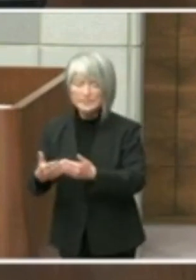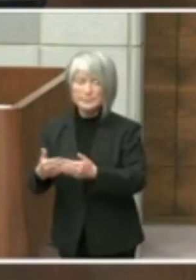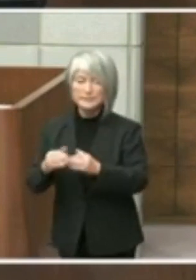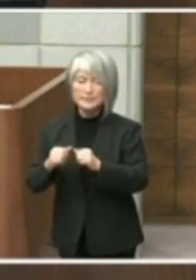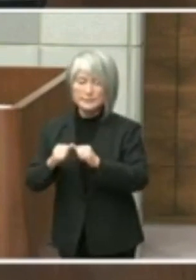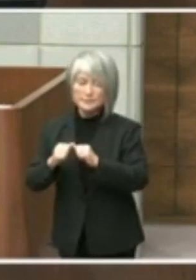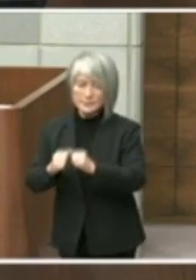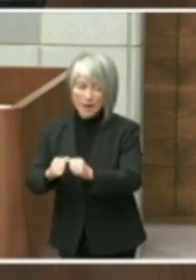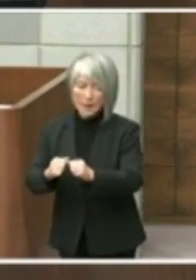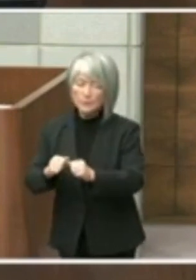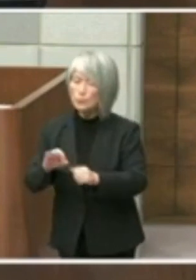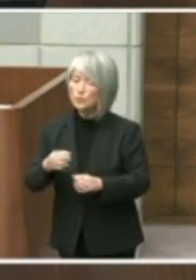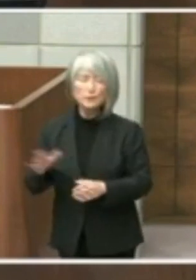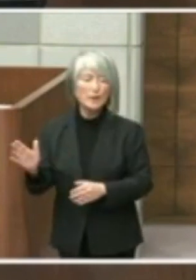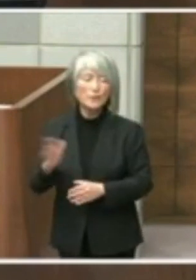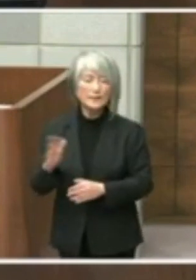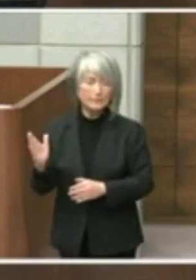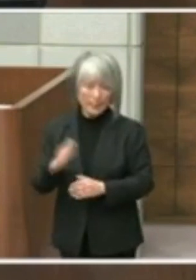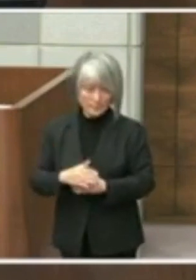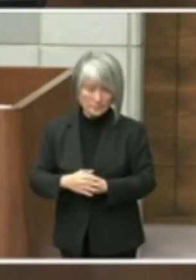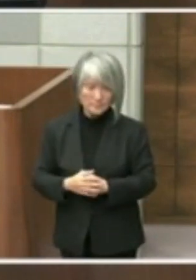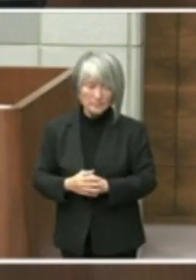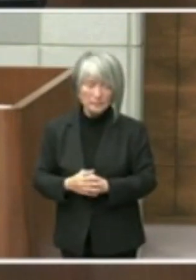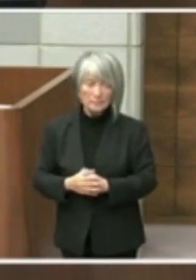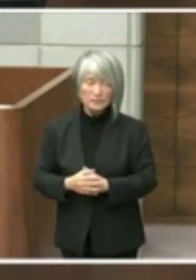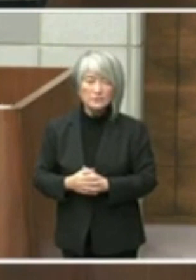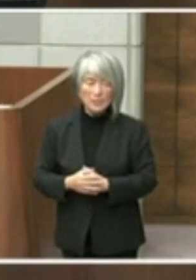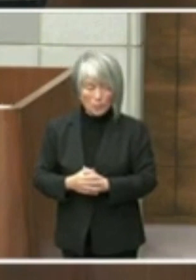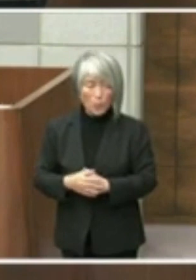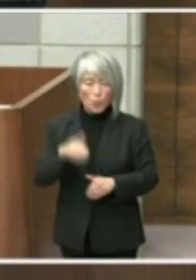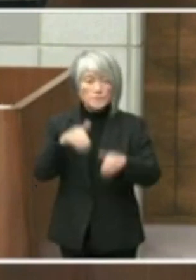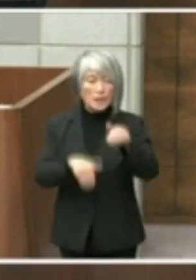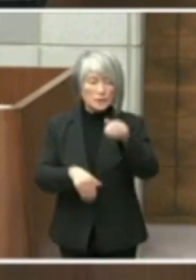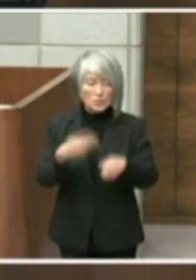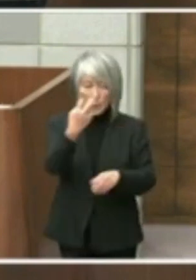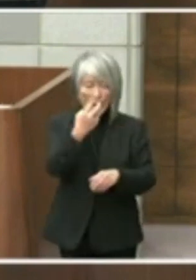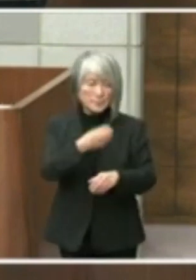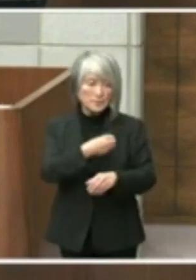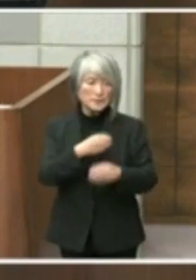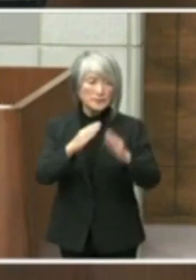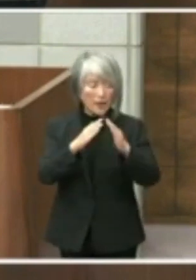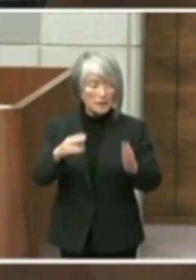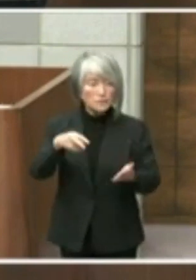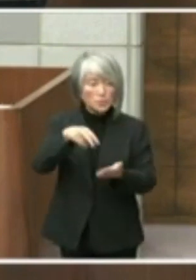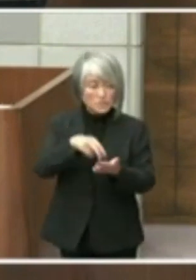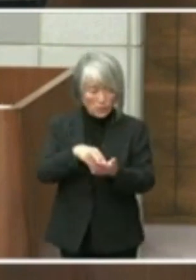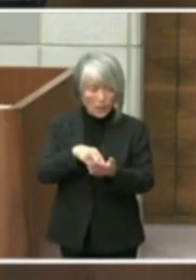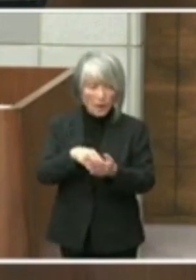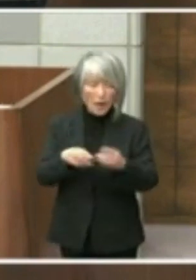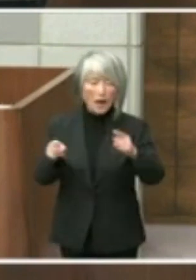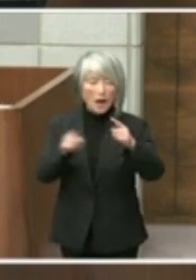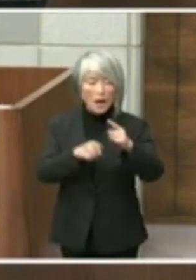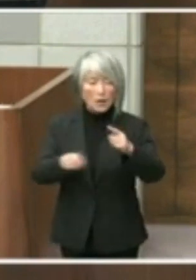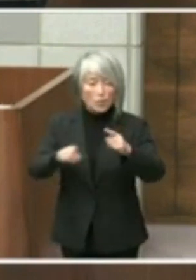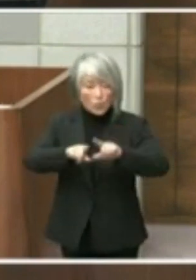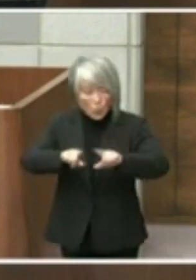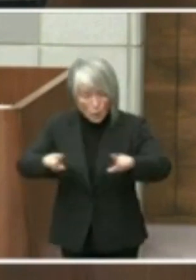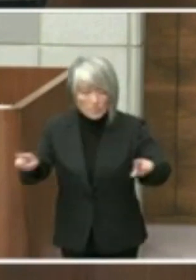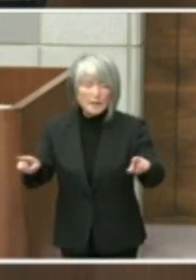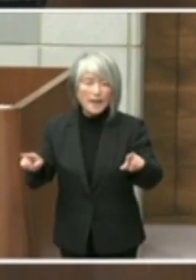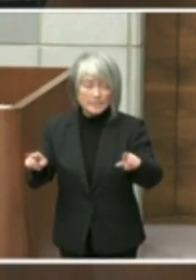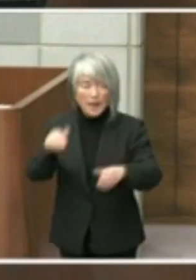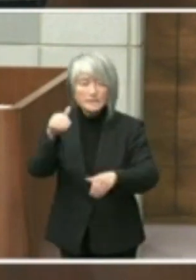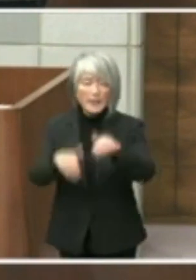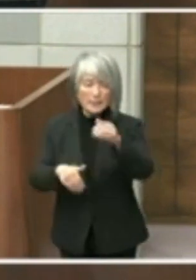した。しかしながら、選挙管理委員会としましては、公正な選挙を執行する立場